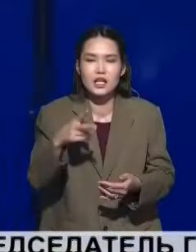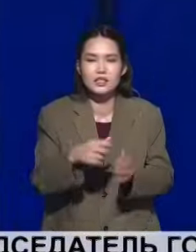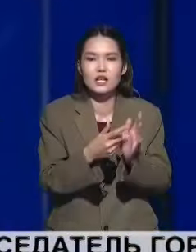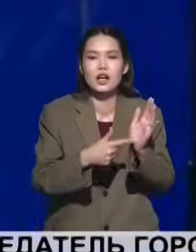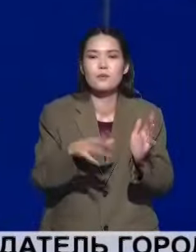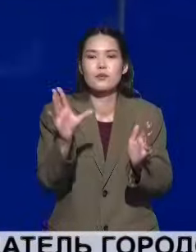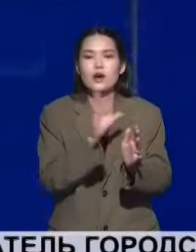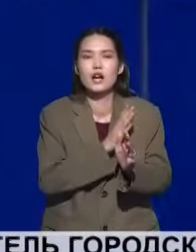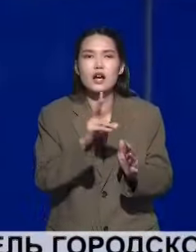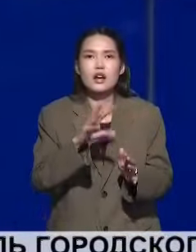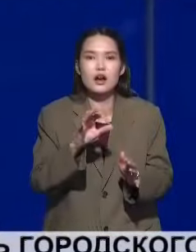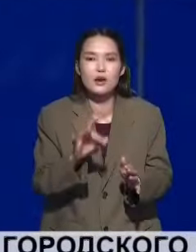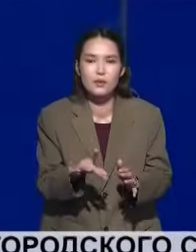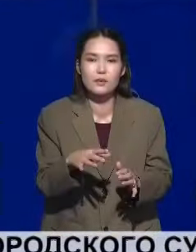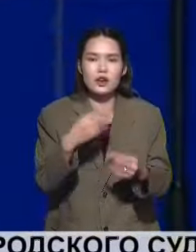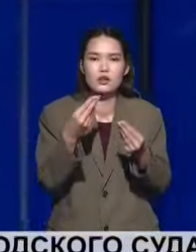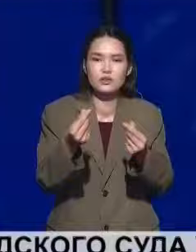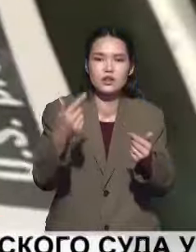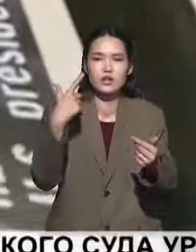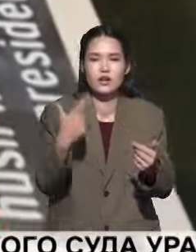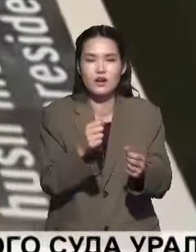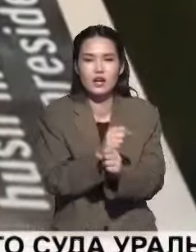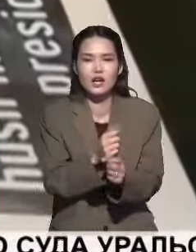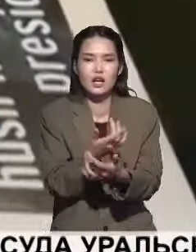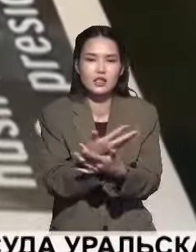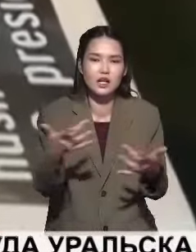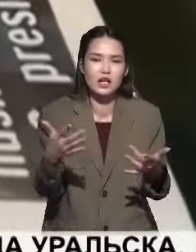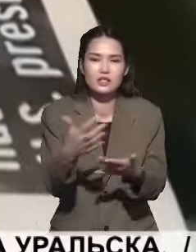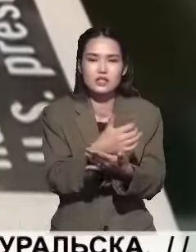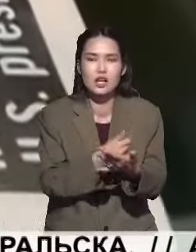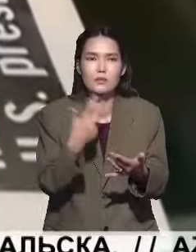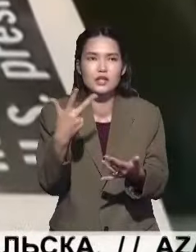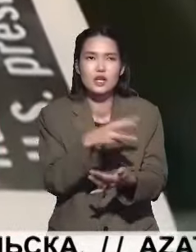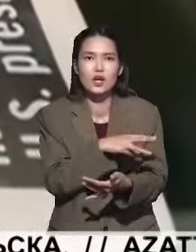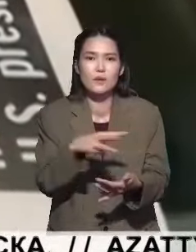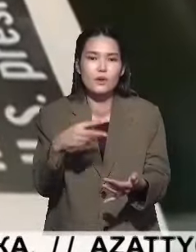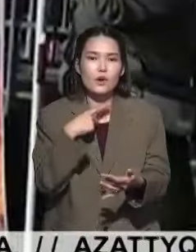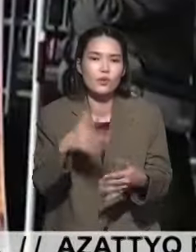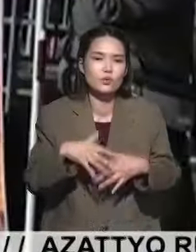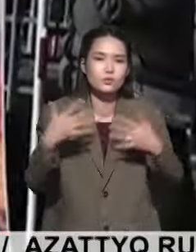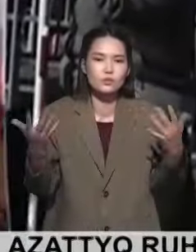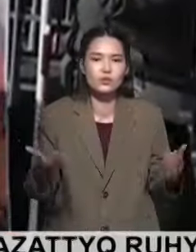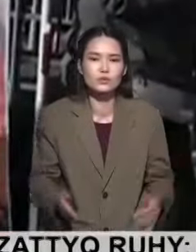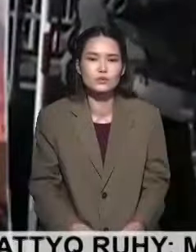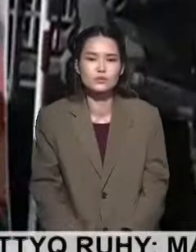было, когда Дональд Трамп одержал победу над Хиллари Клинтон, хотя последняя набрала на 3 миллиона голосов больше.